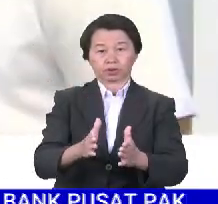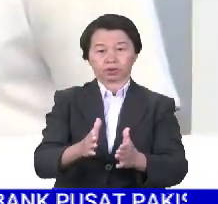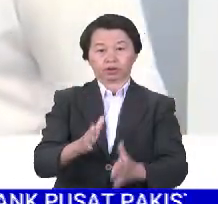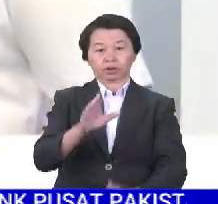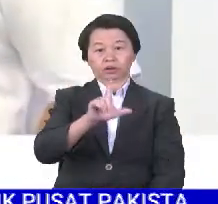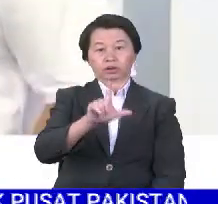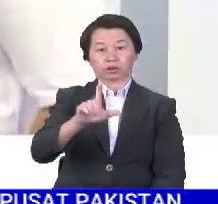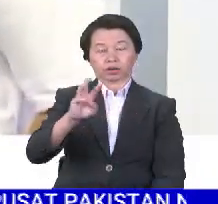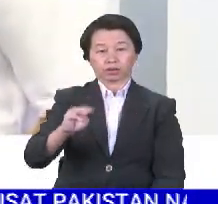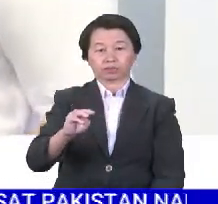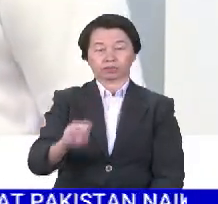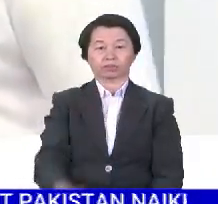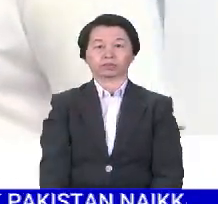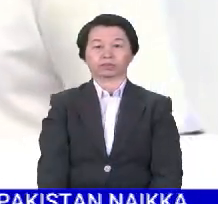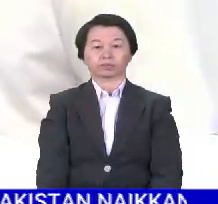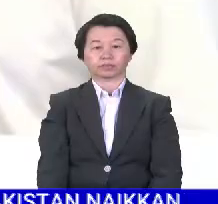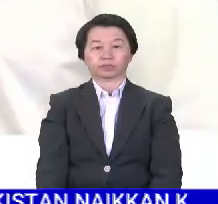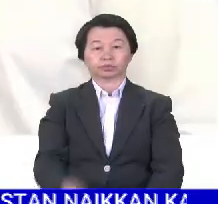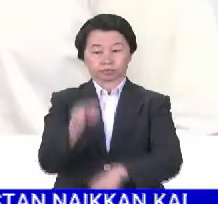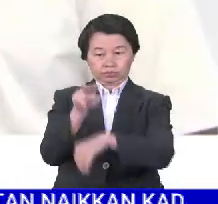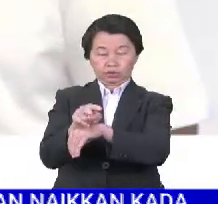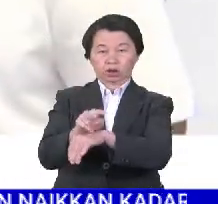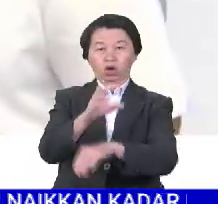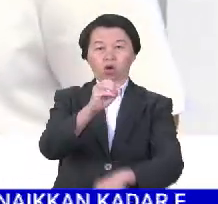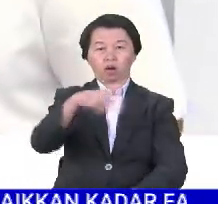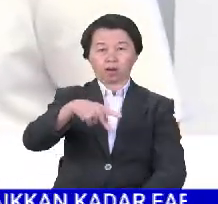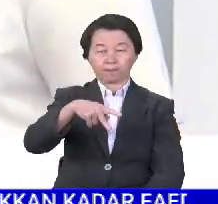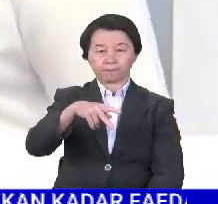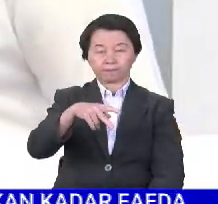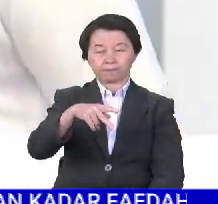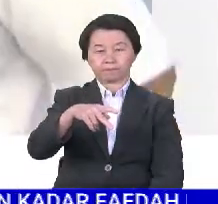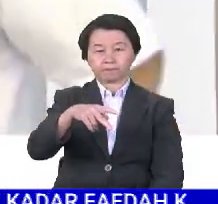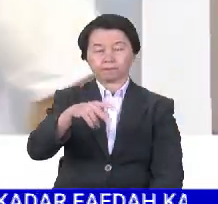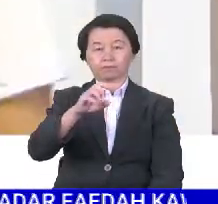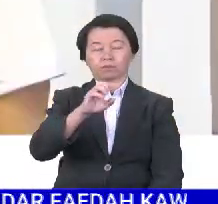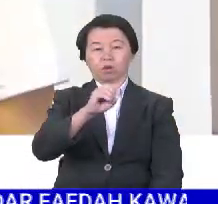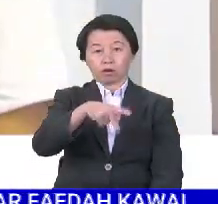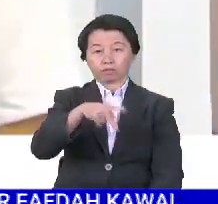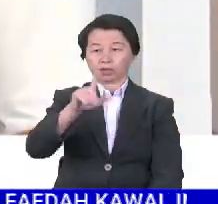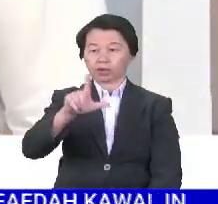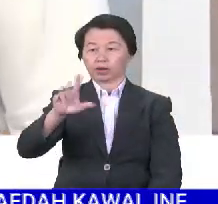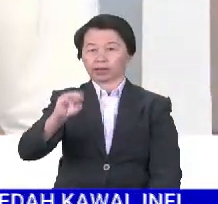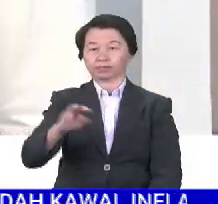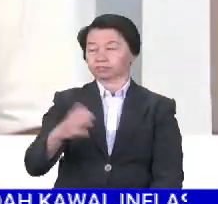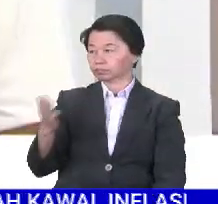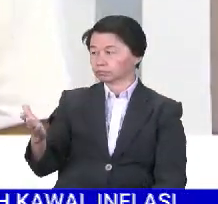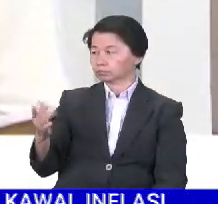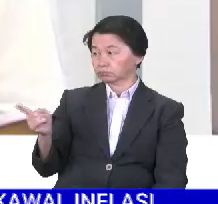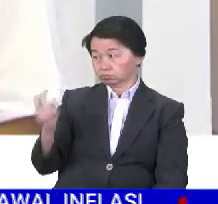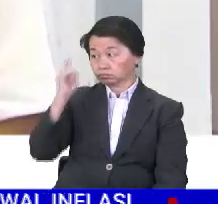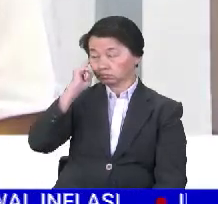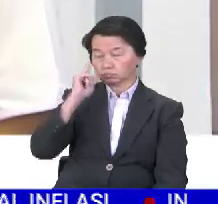pengurusan operasi LLM, pemantauan operasi LLM. Jadi Cik Khairul, jangkaan ini